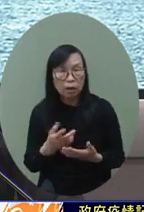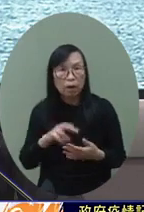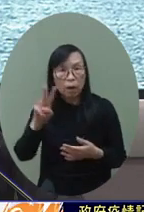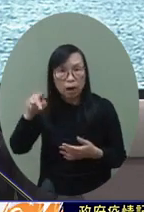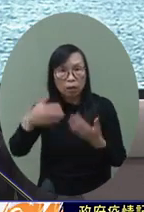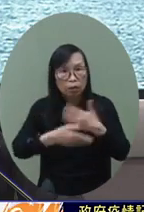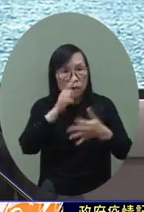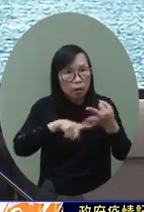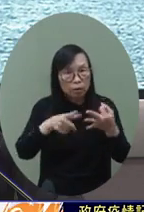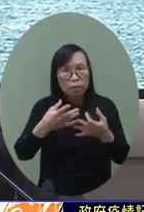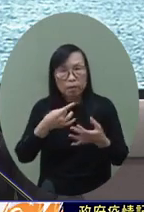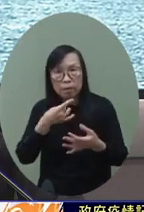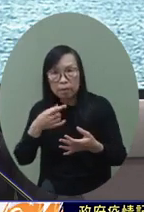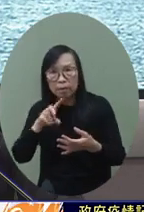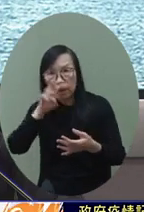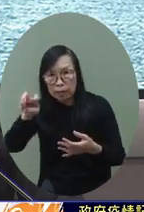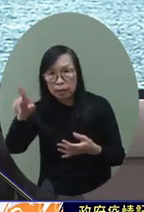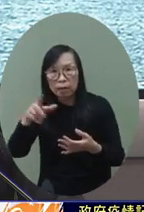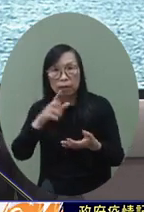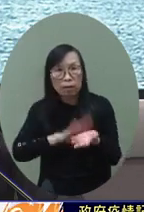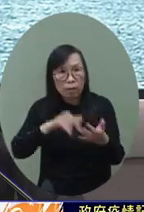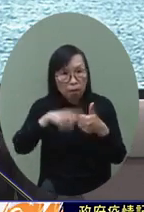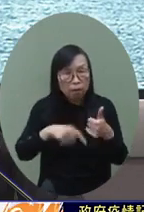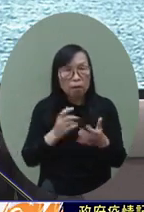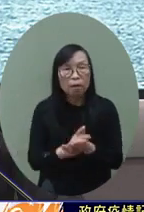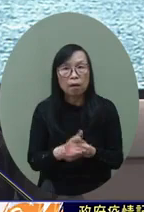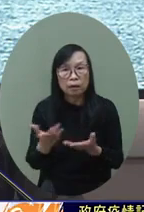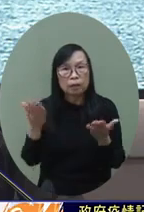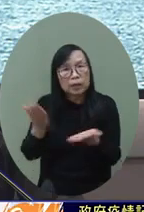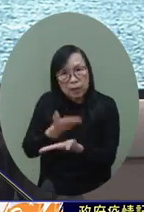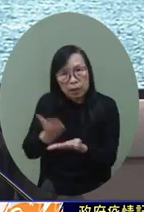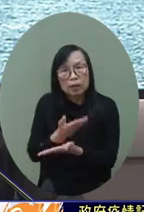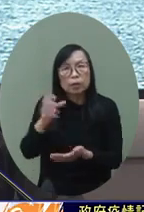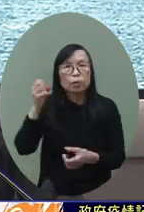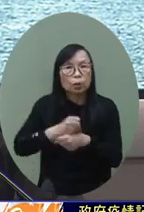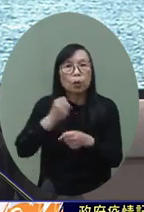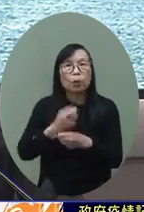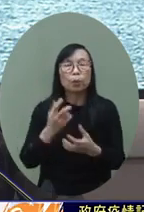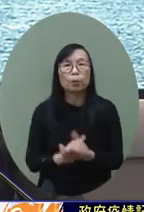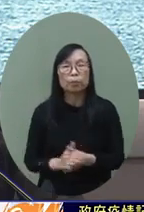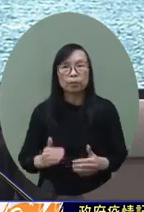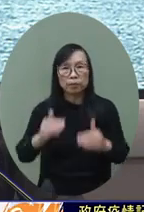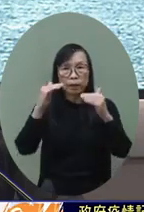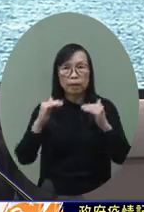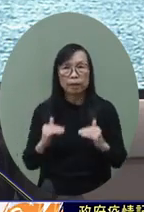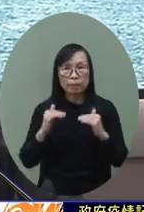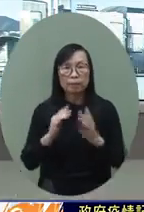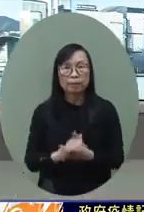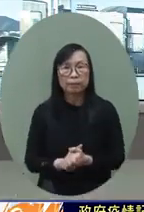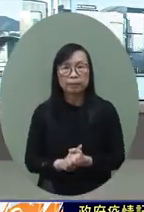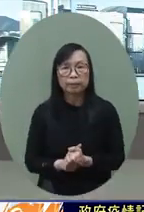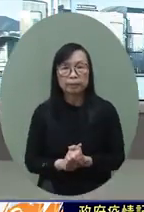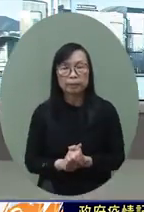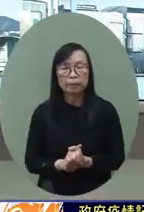未浮現出嚟嘅個案咧，咁呢個都係會繼續去試行嘅。 好，我哋下一條問題，或